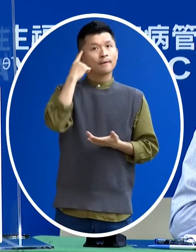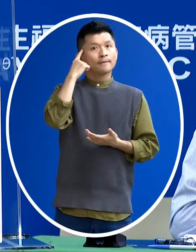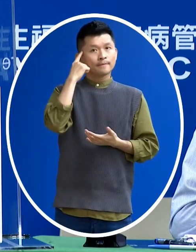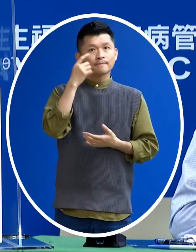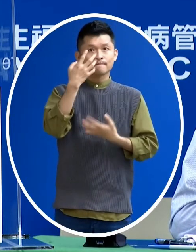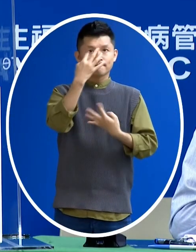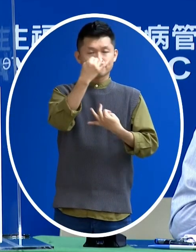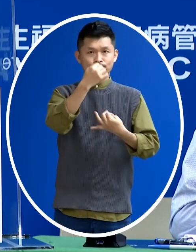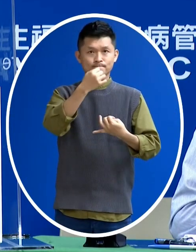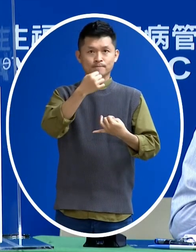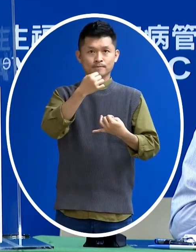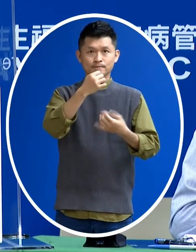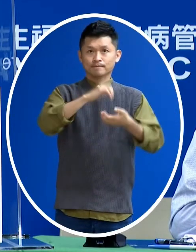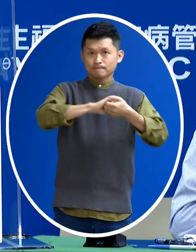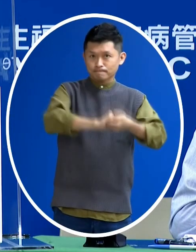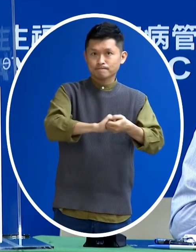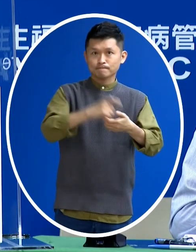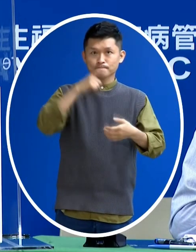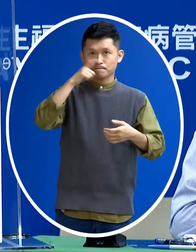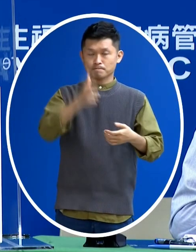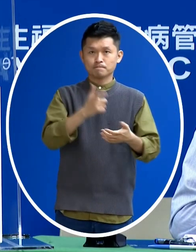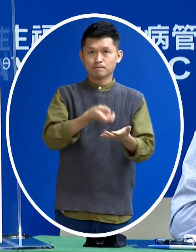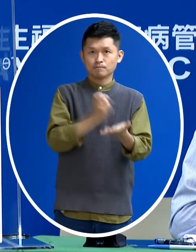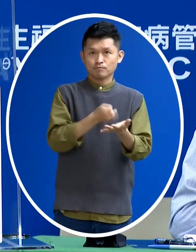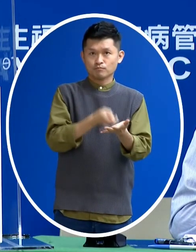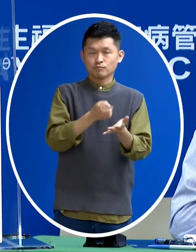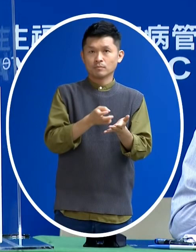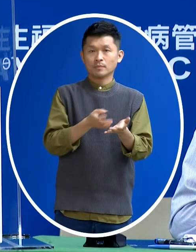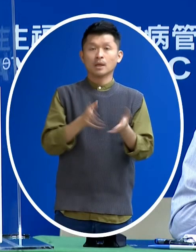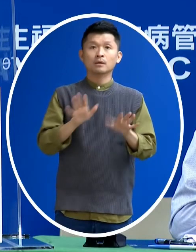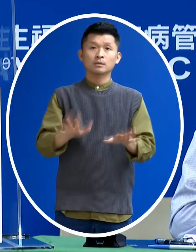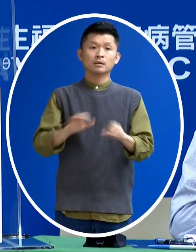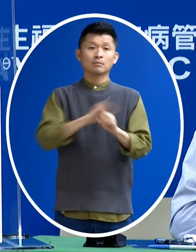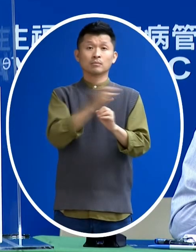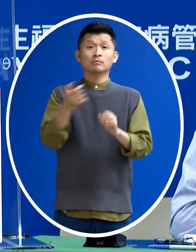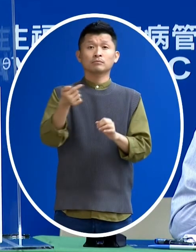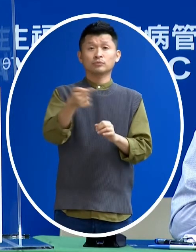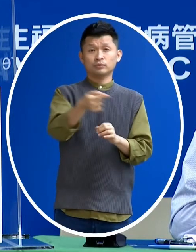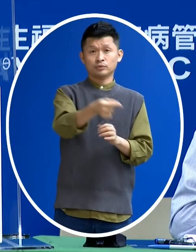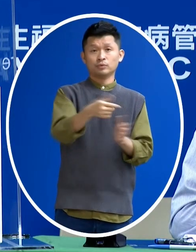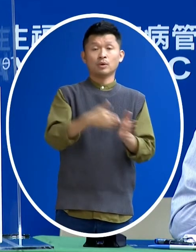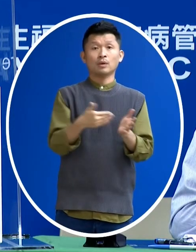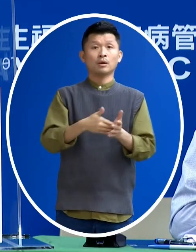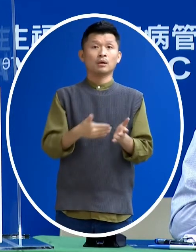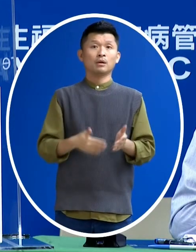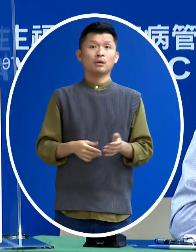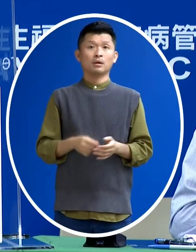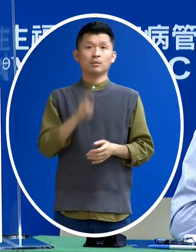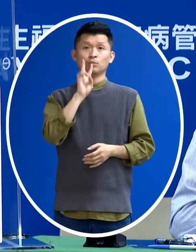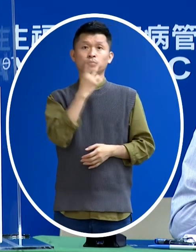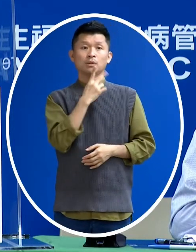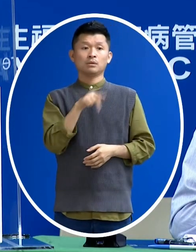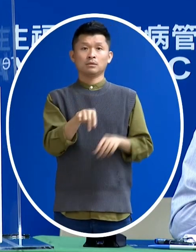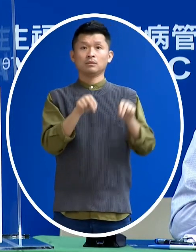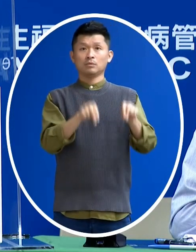程就会定得比较死，要求就比较多。那不能说因为现在疫情已经缓了，然后就说那个